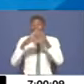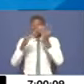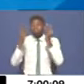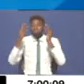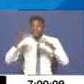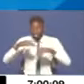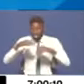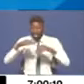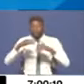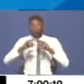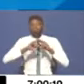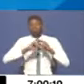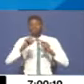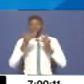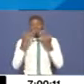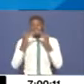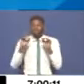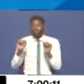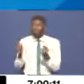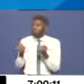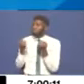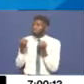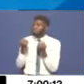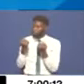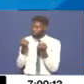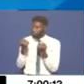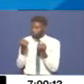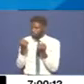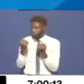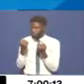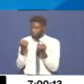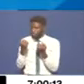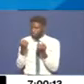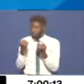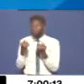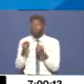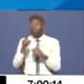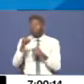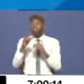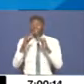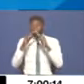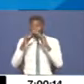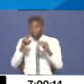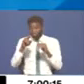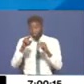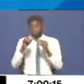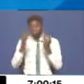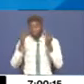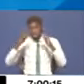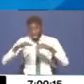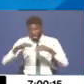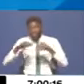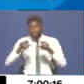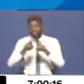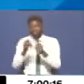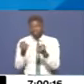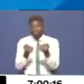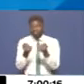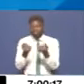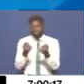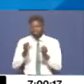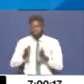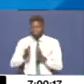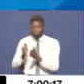lili maporomoko hayo kwa jumba hilo ambalo lilivunja magari kadhaa yaliyokuwa yamegeshwa kwenye